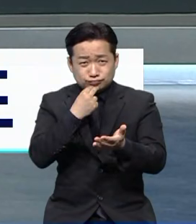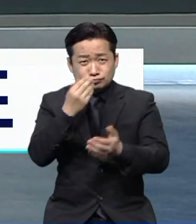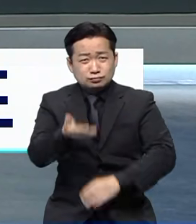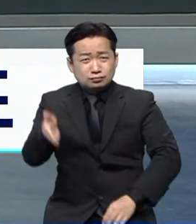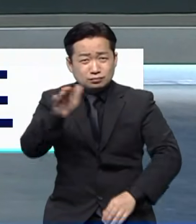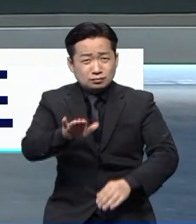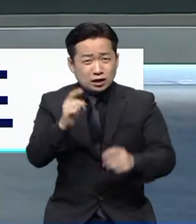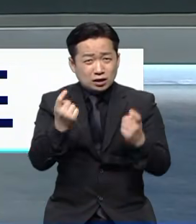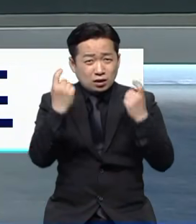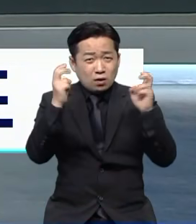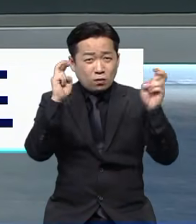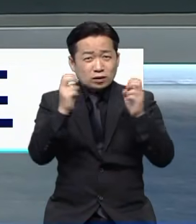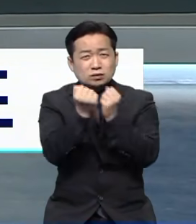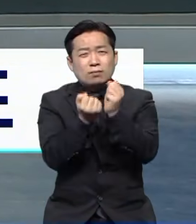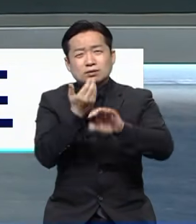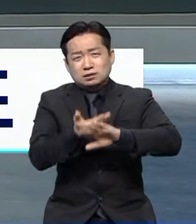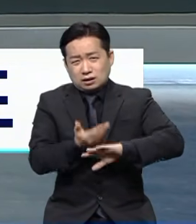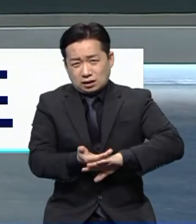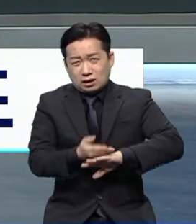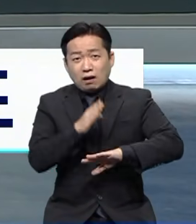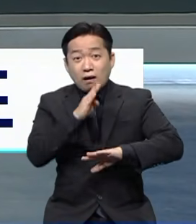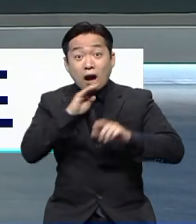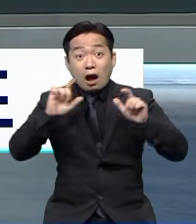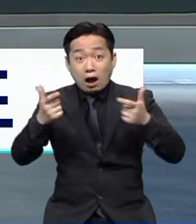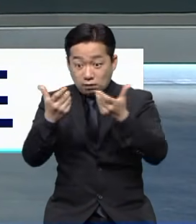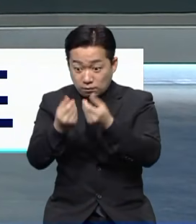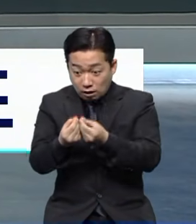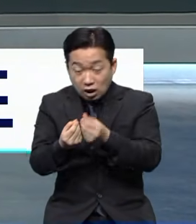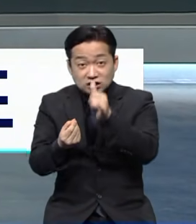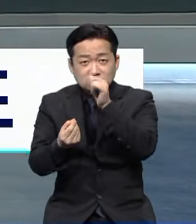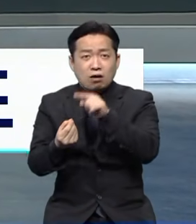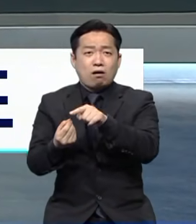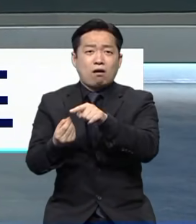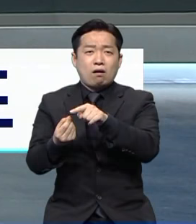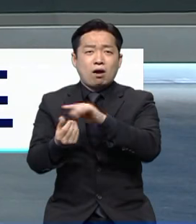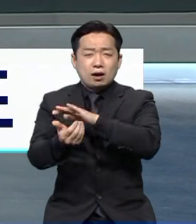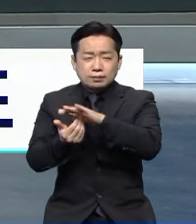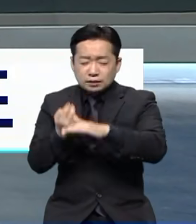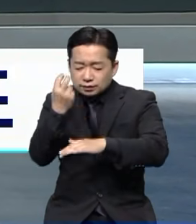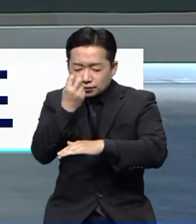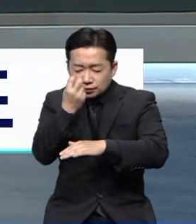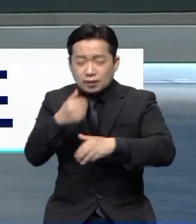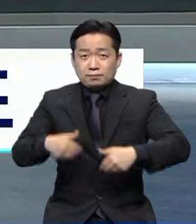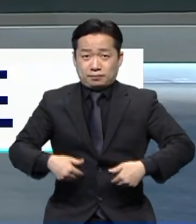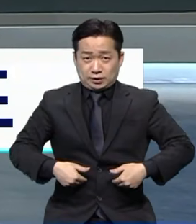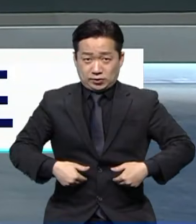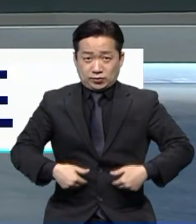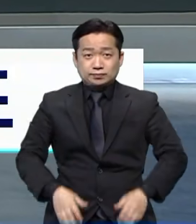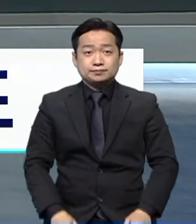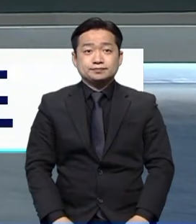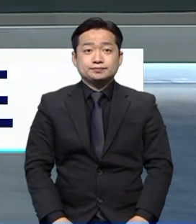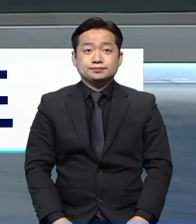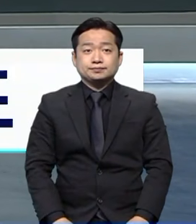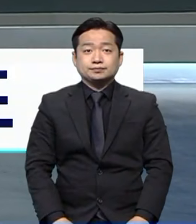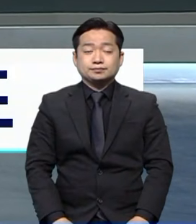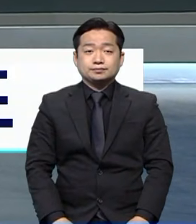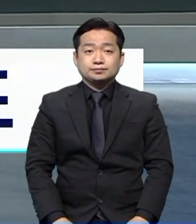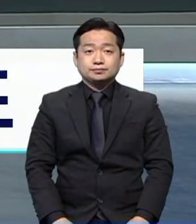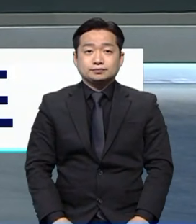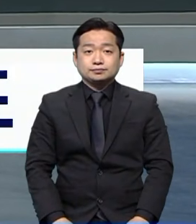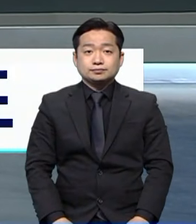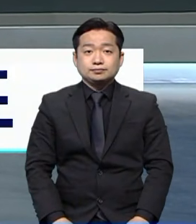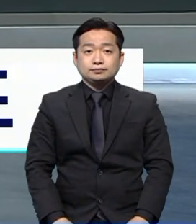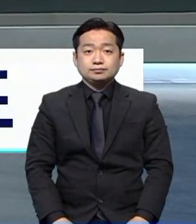다만 여행사 설명과 달리 사실이 아닌 경우도 있기 때문에 미리 잘 따져보셔야겠습니다. 박창경 기자가